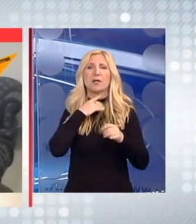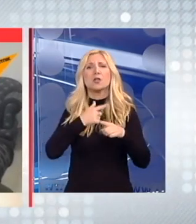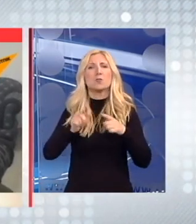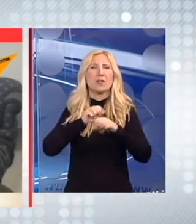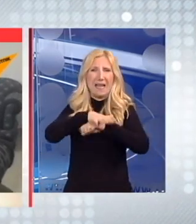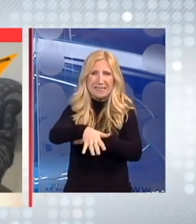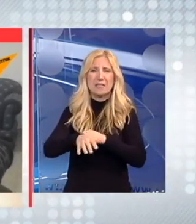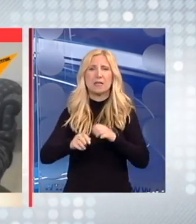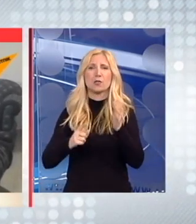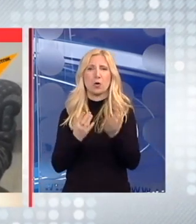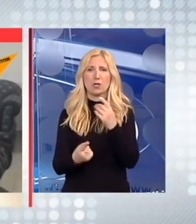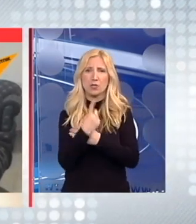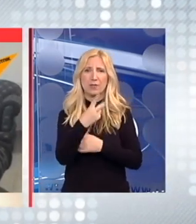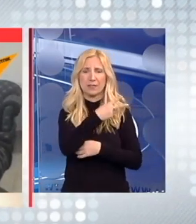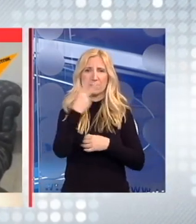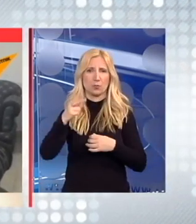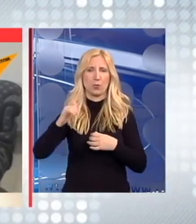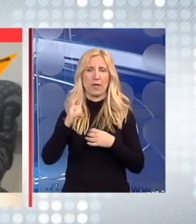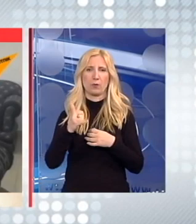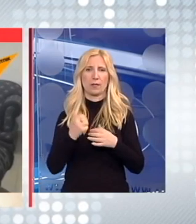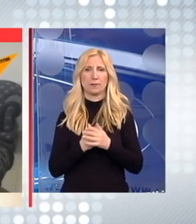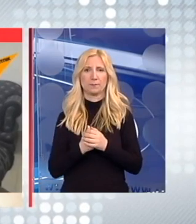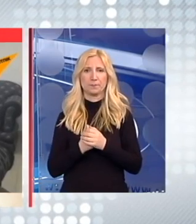događaja 22. januara.